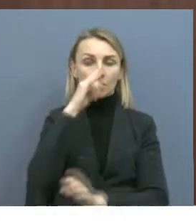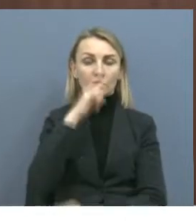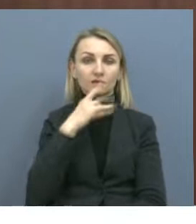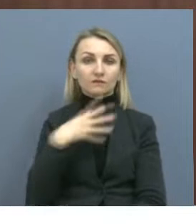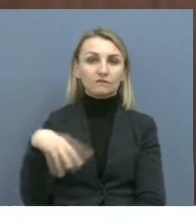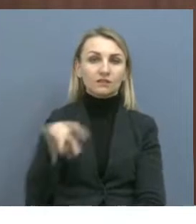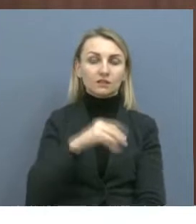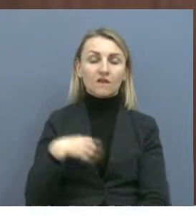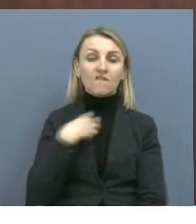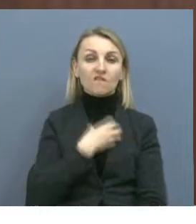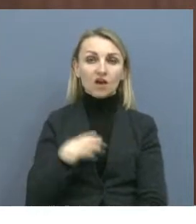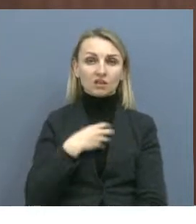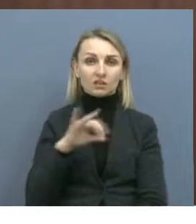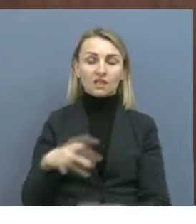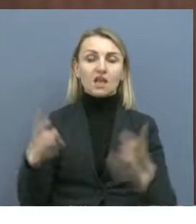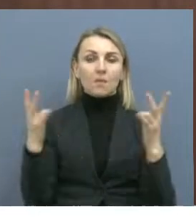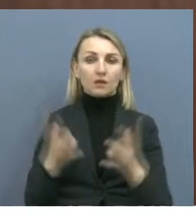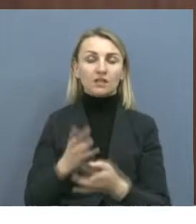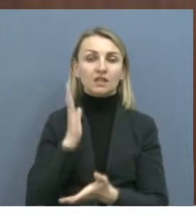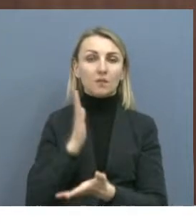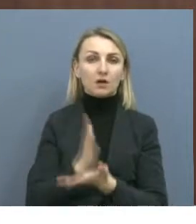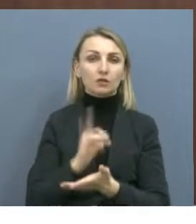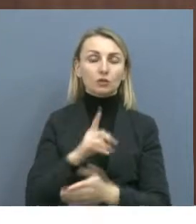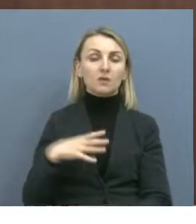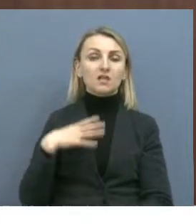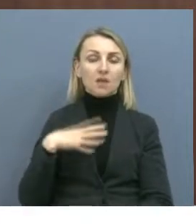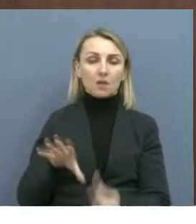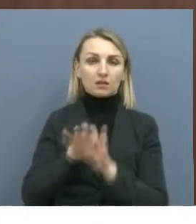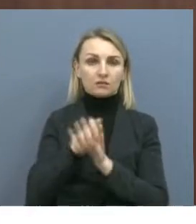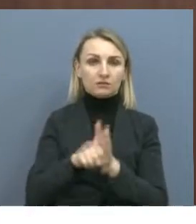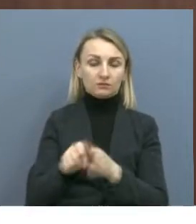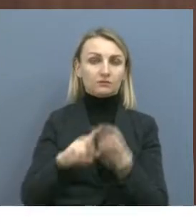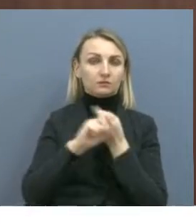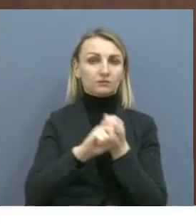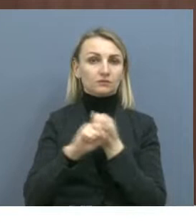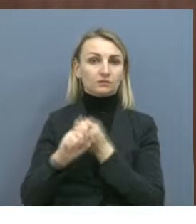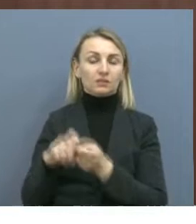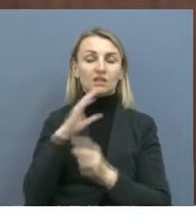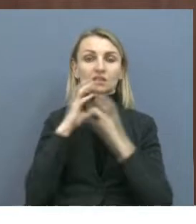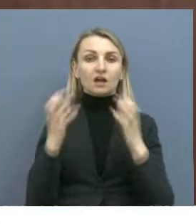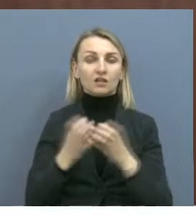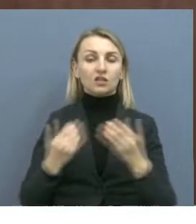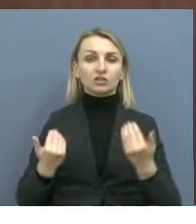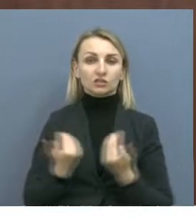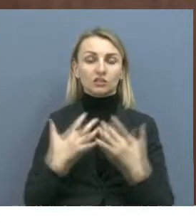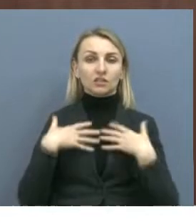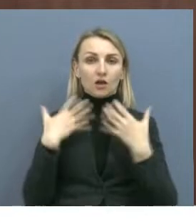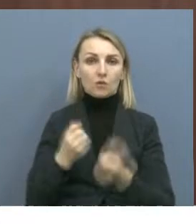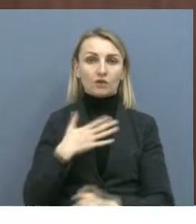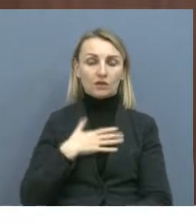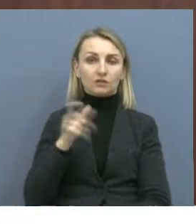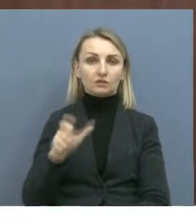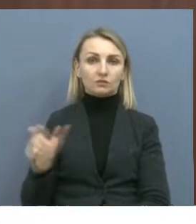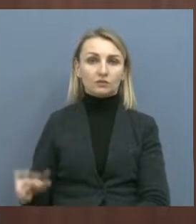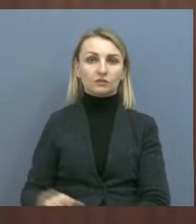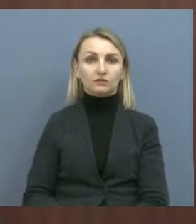жизненно важны и необходимы, так как направлены на предотвращение распространения инфекции и сохранение здоровья жителей нашей